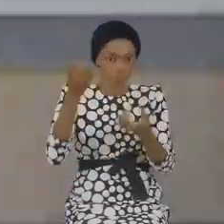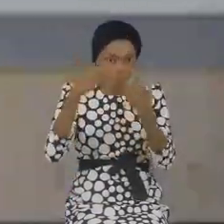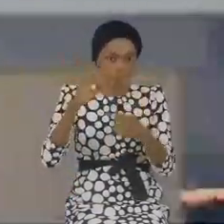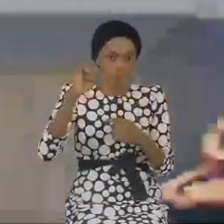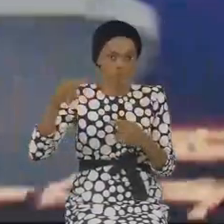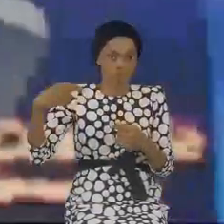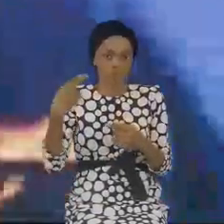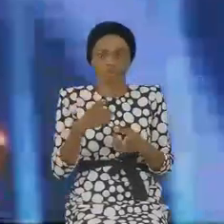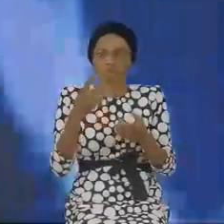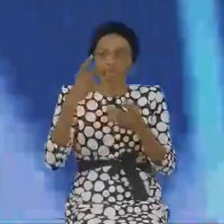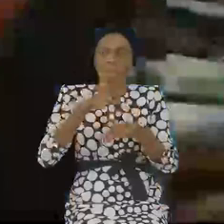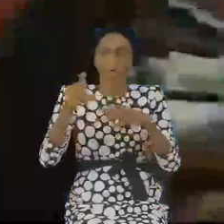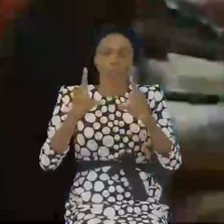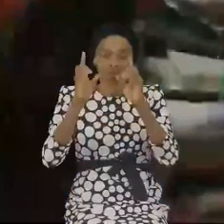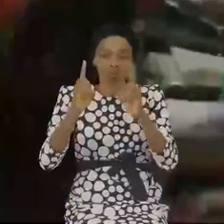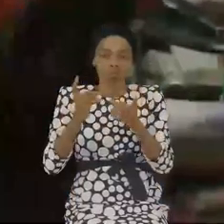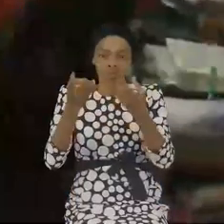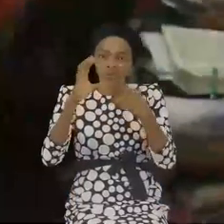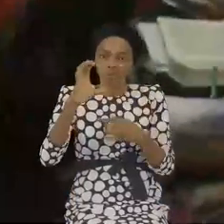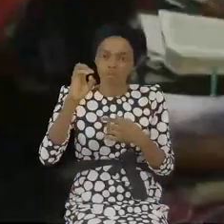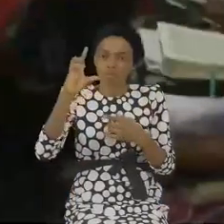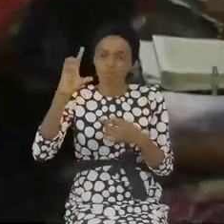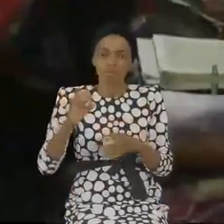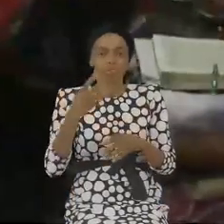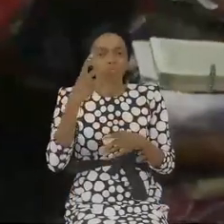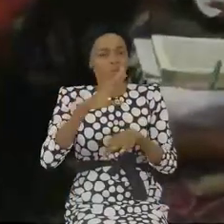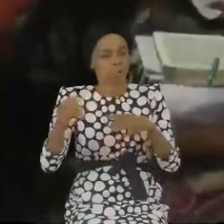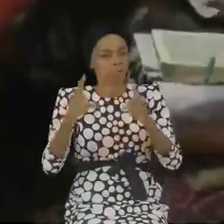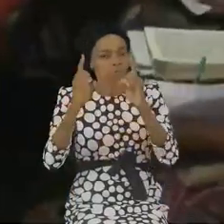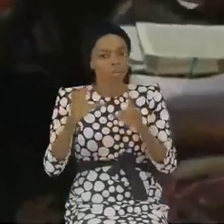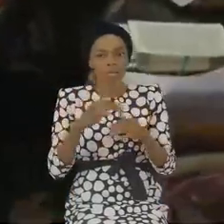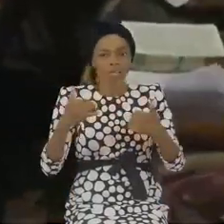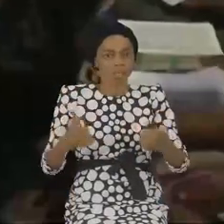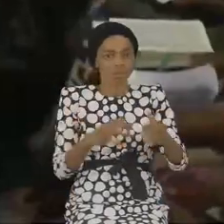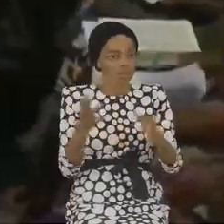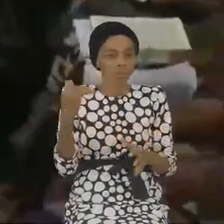à Colossiens. Vous voyez tout est là-bas. Et la L'apôtre ne parlait pas seulement